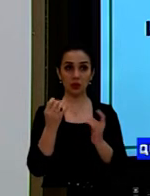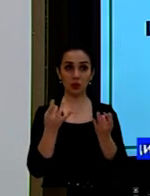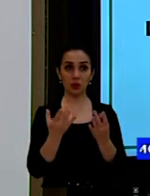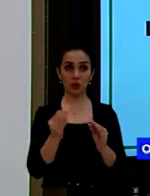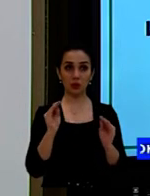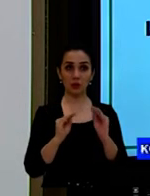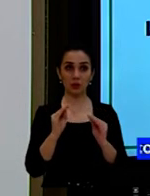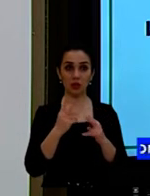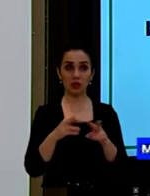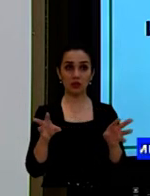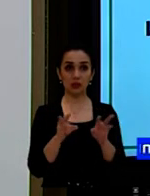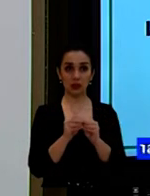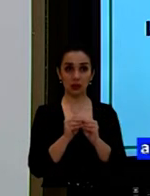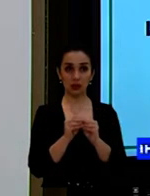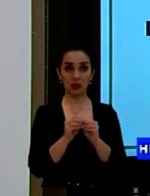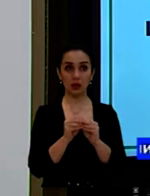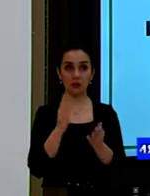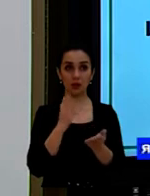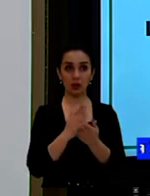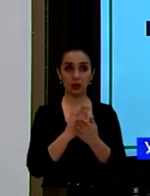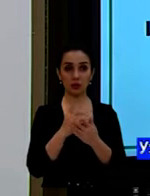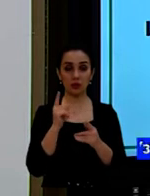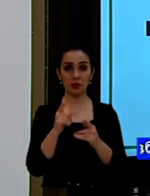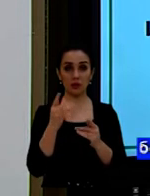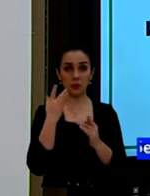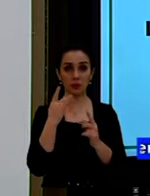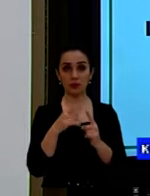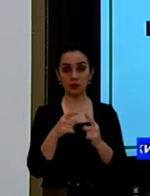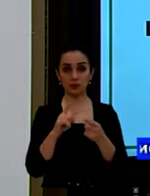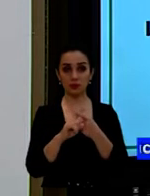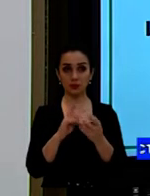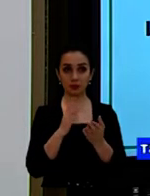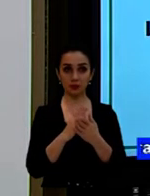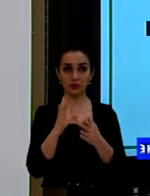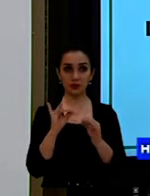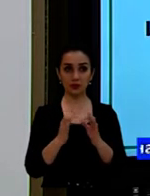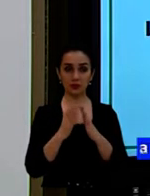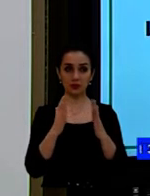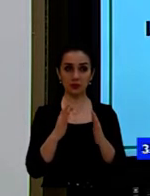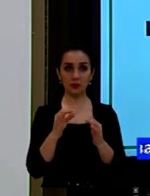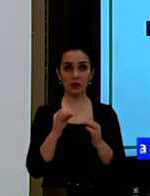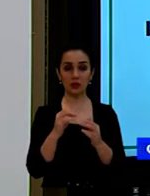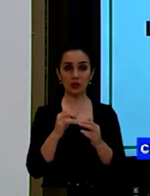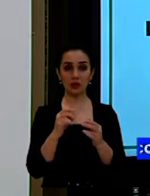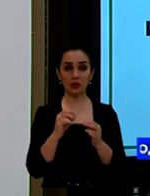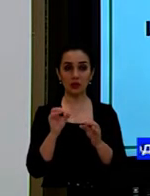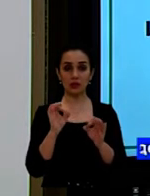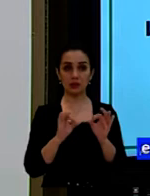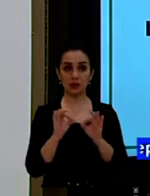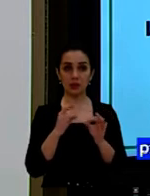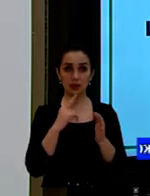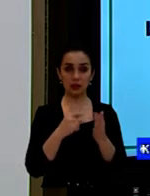веществ и соединений находятся в периодической зависимости от величины зарядов едят их